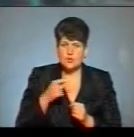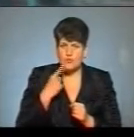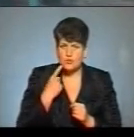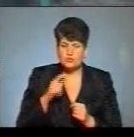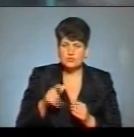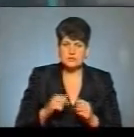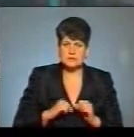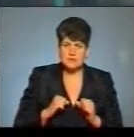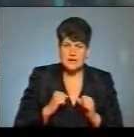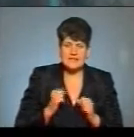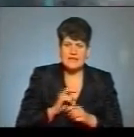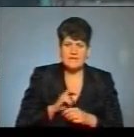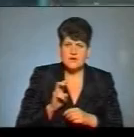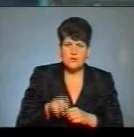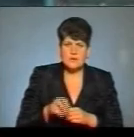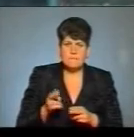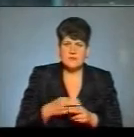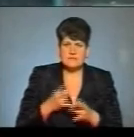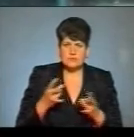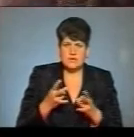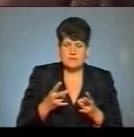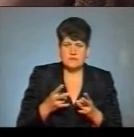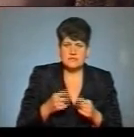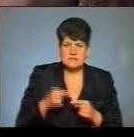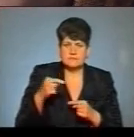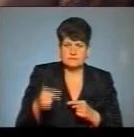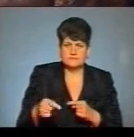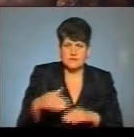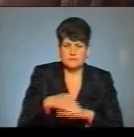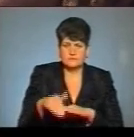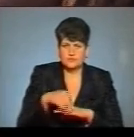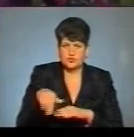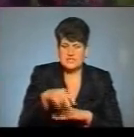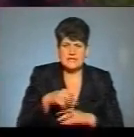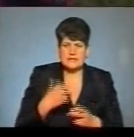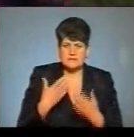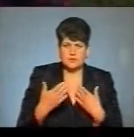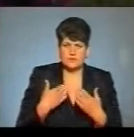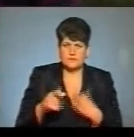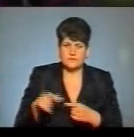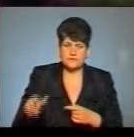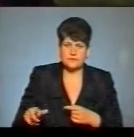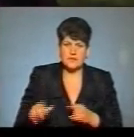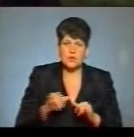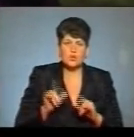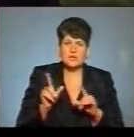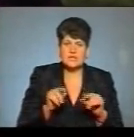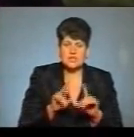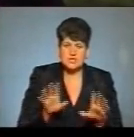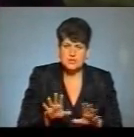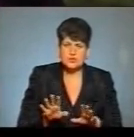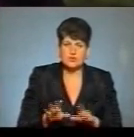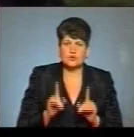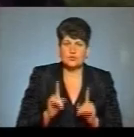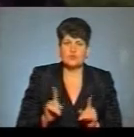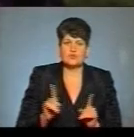люди намагаються не виходити без потреби за межі своїх господарств і не контактувати з односельцями. Місце не їжджу, ніде не їжджу, тільки то,